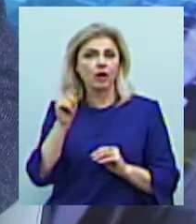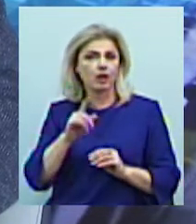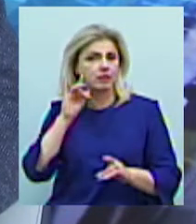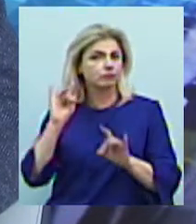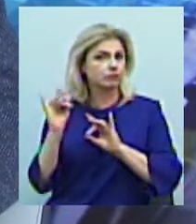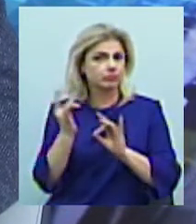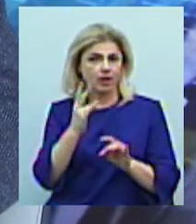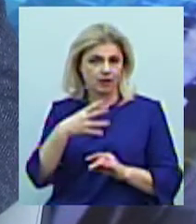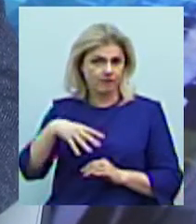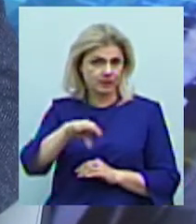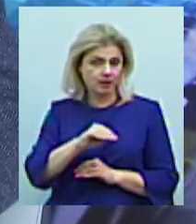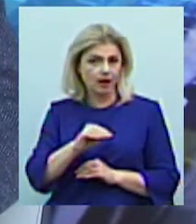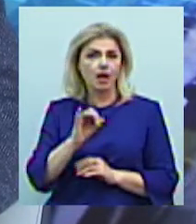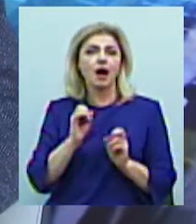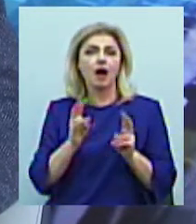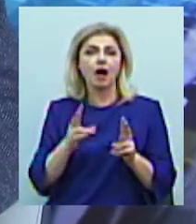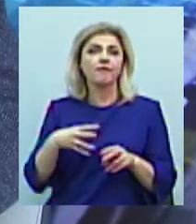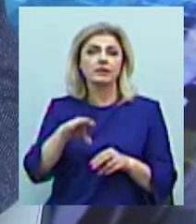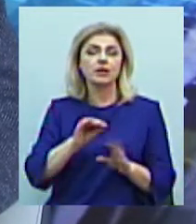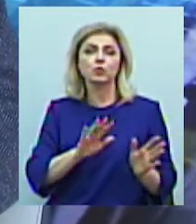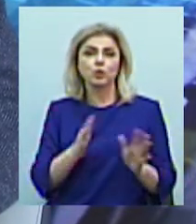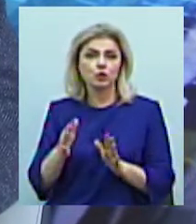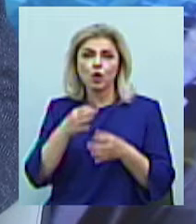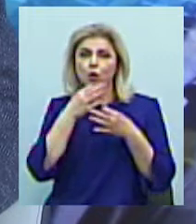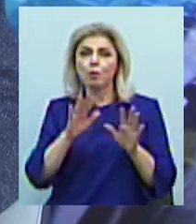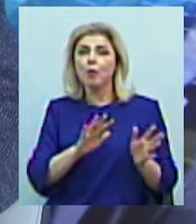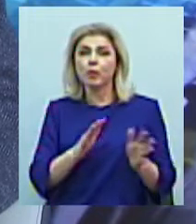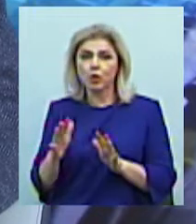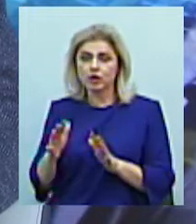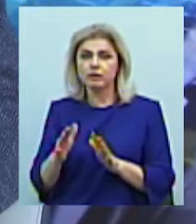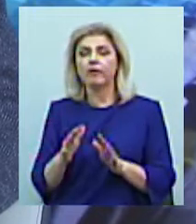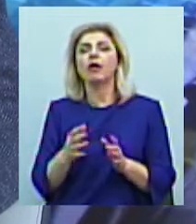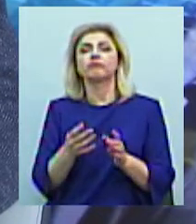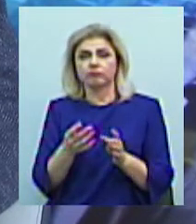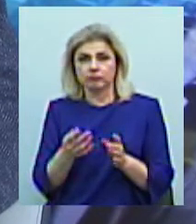всех. И как во всех случаях, любое происшествие влечет за собой проверку